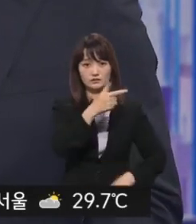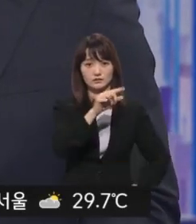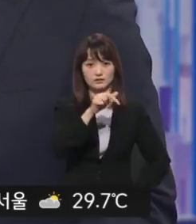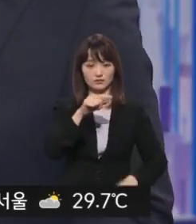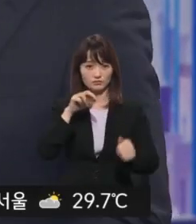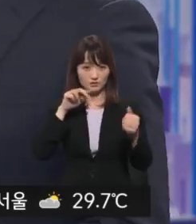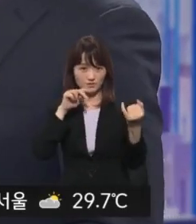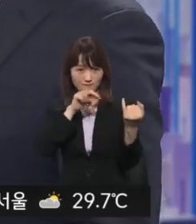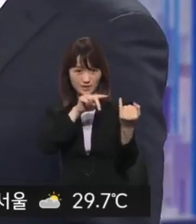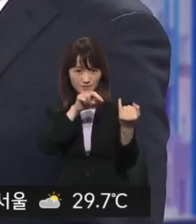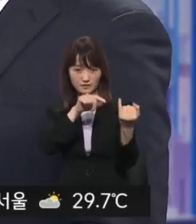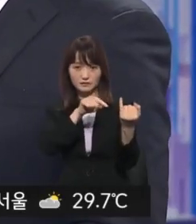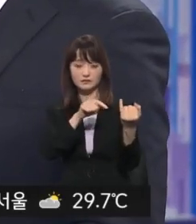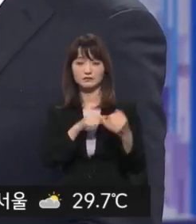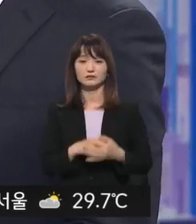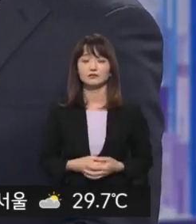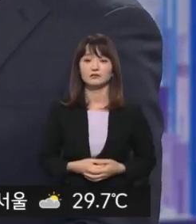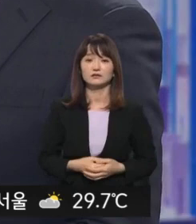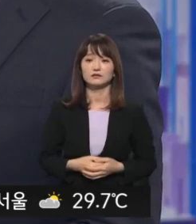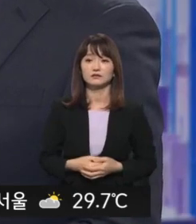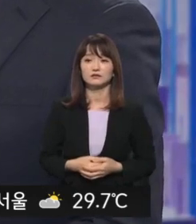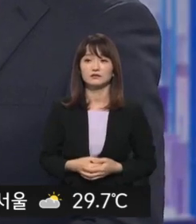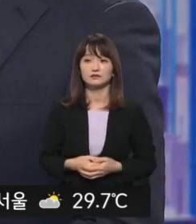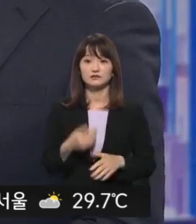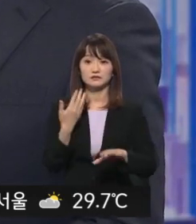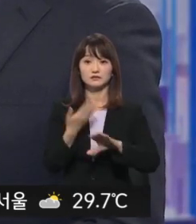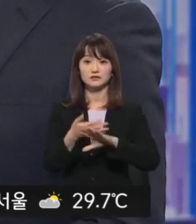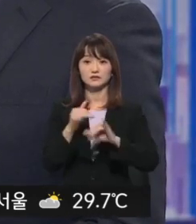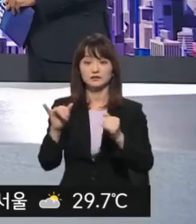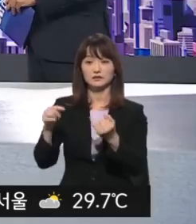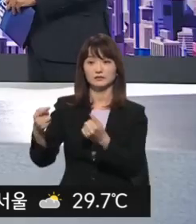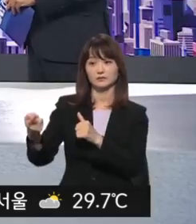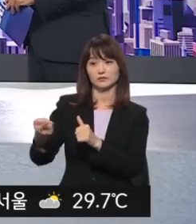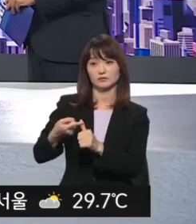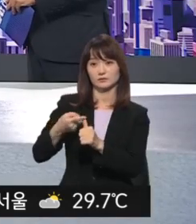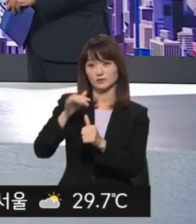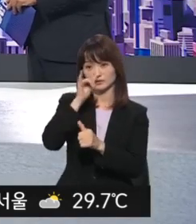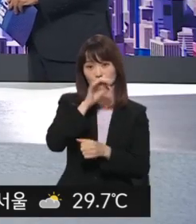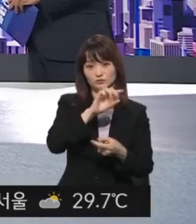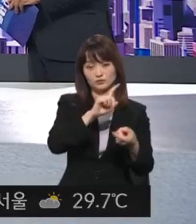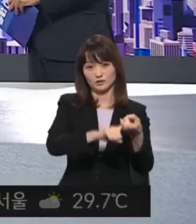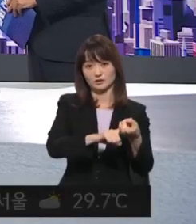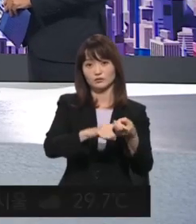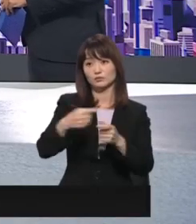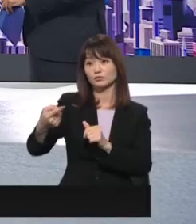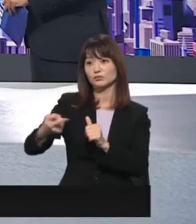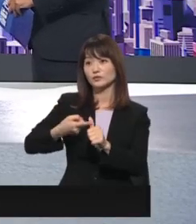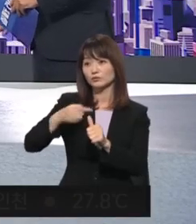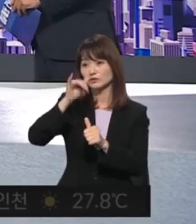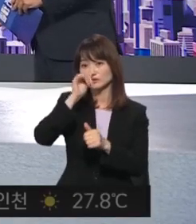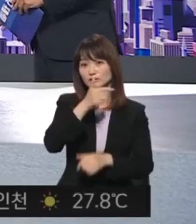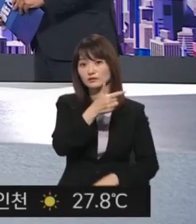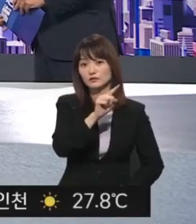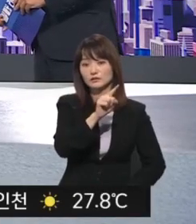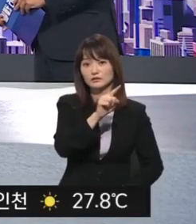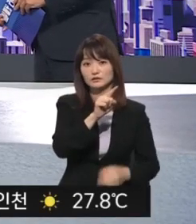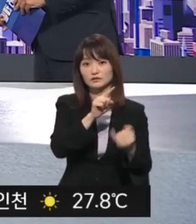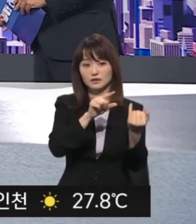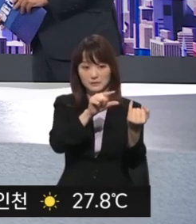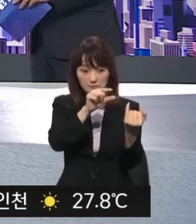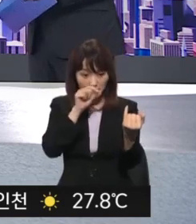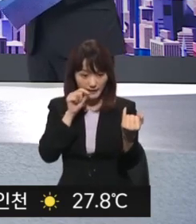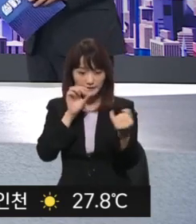공격한 건데 조 그런데 이제 보신 것처럼 다른 사람들도 비판한 사람이 있거든요 일 년 외관도 그렇고 근데 왜 나 전 음만 콕 찝어서